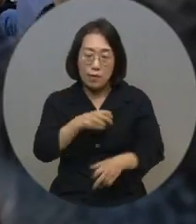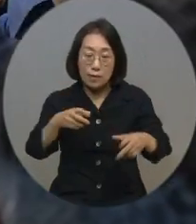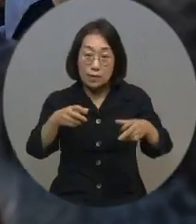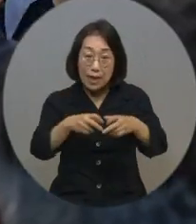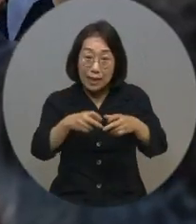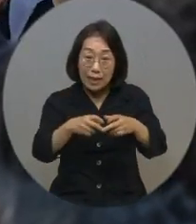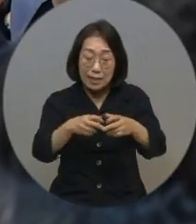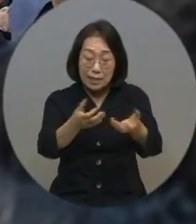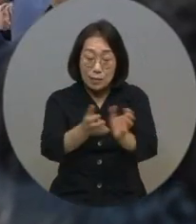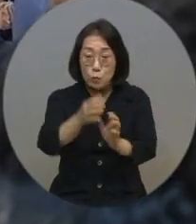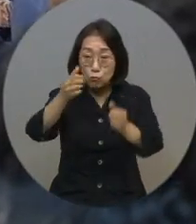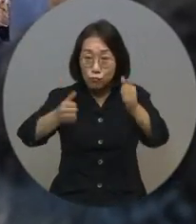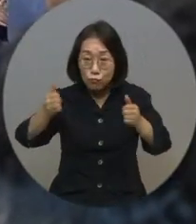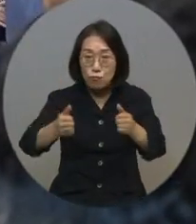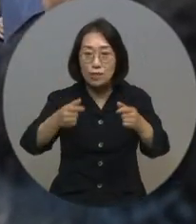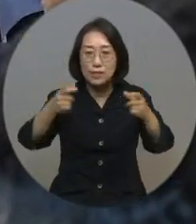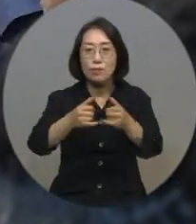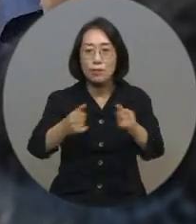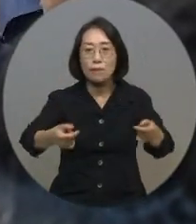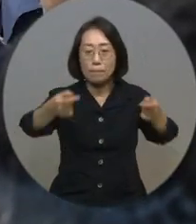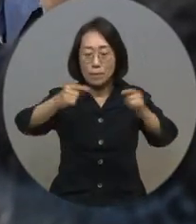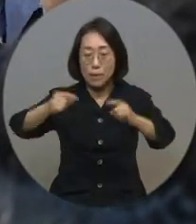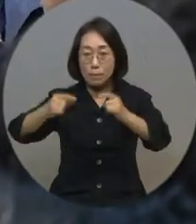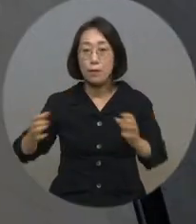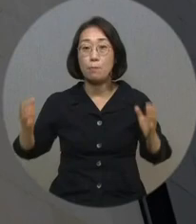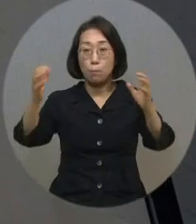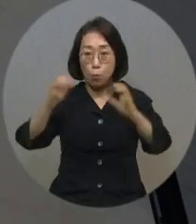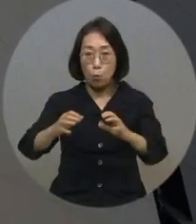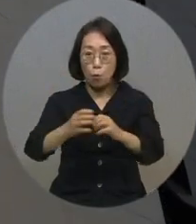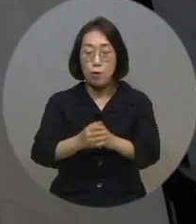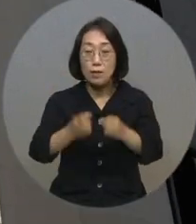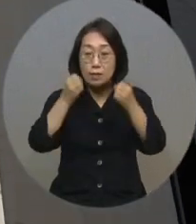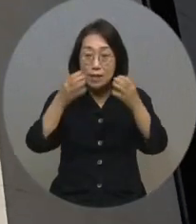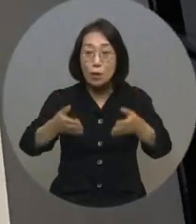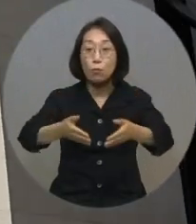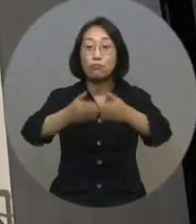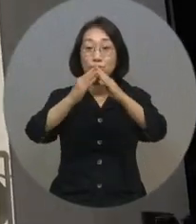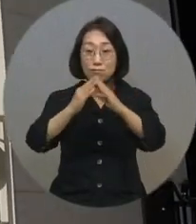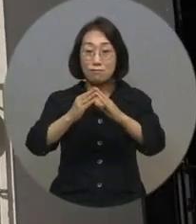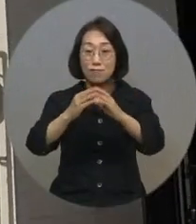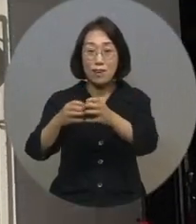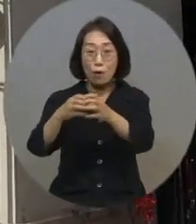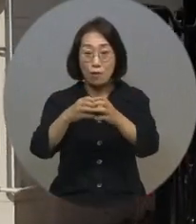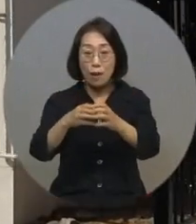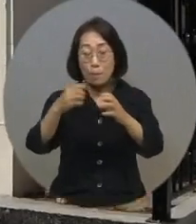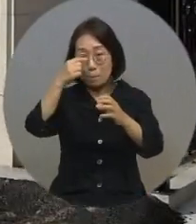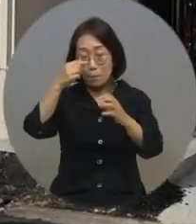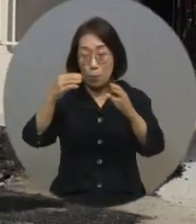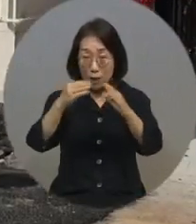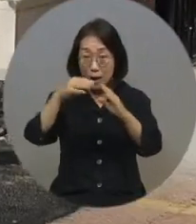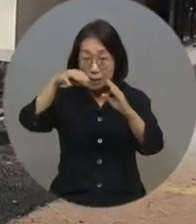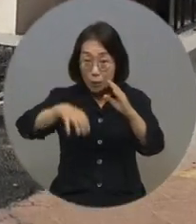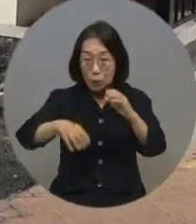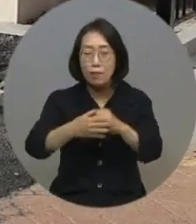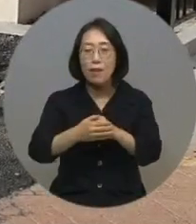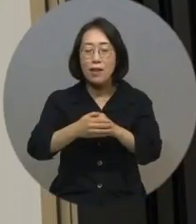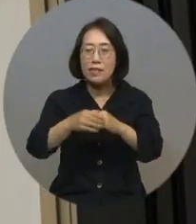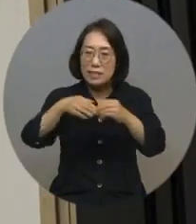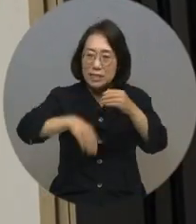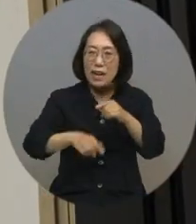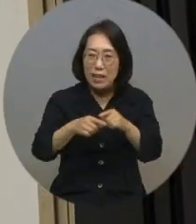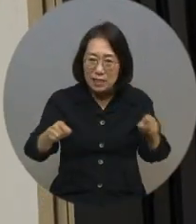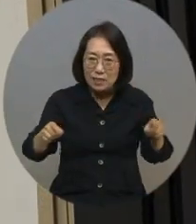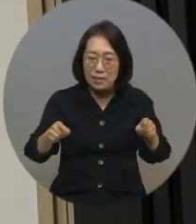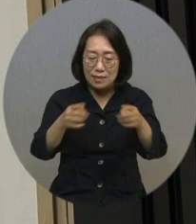및 지역주민들이 참석하였으며 새로 준공된 광주광역시 시각장애인연합회관은 지하 1층에서 지상 4층